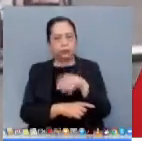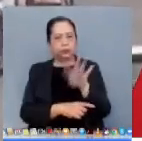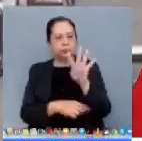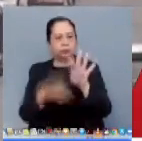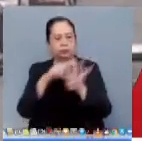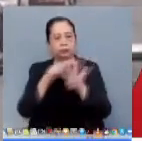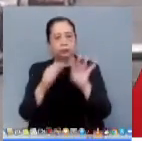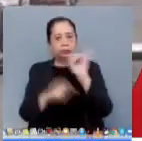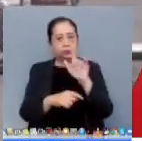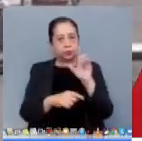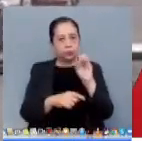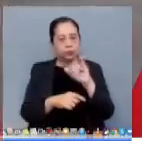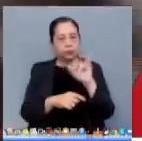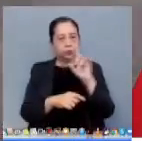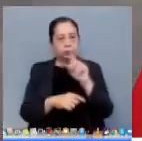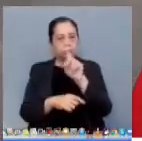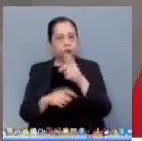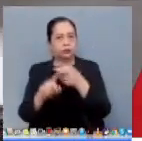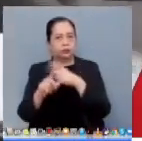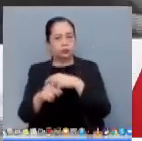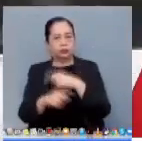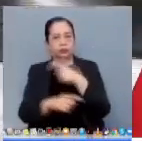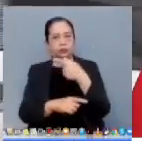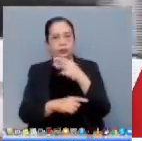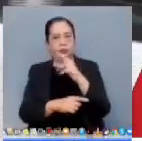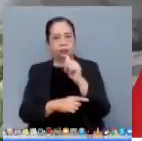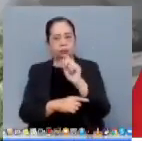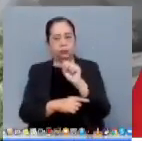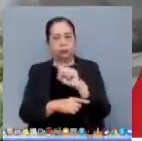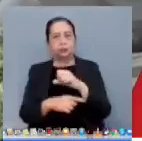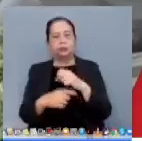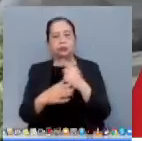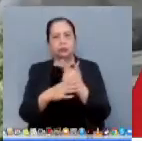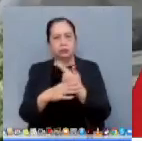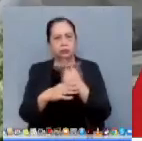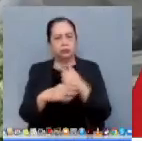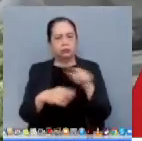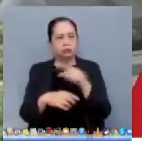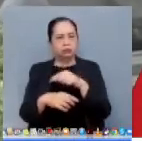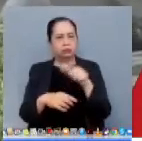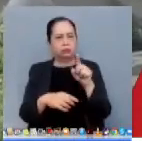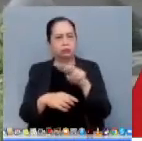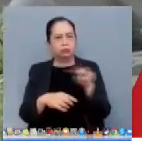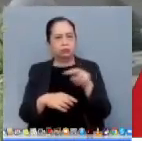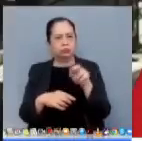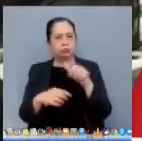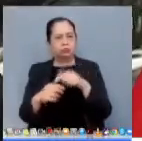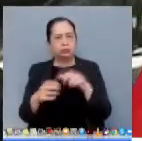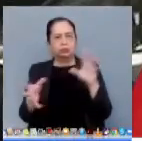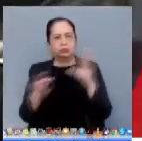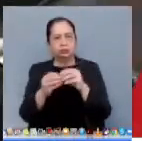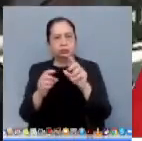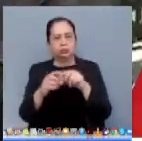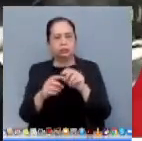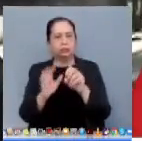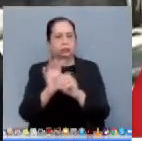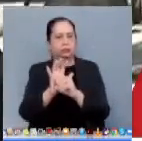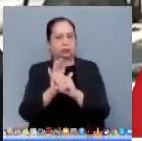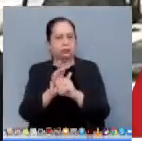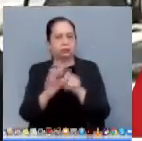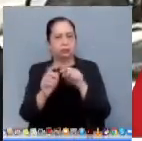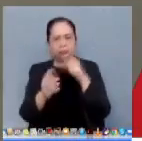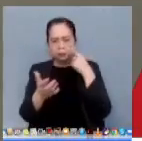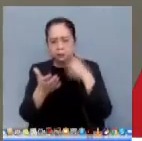at 1 ay mula sa Guimaras. Umabot na sa 22 ang kabuang bilang ng nasabing subvariant na na-detect sa